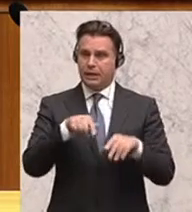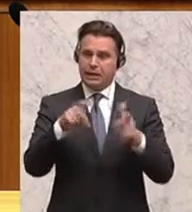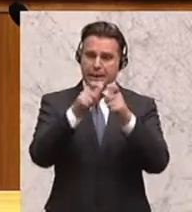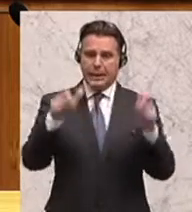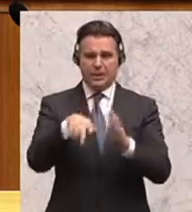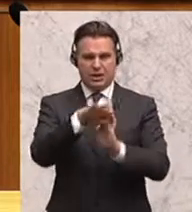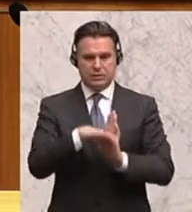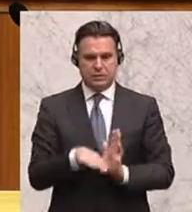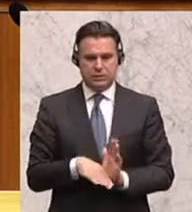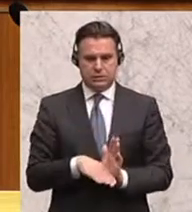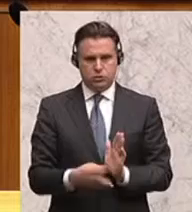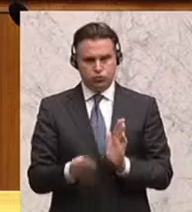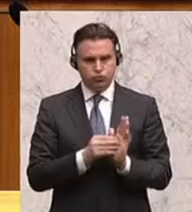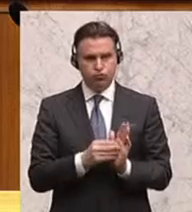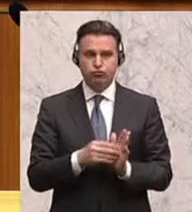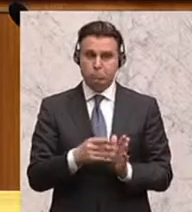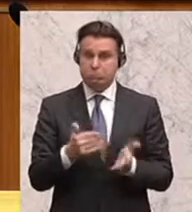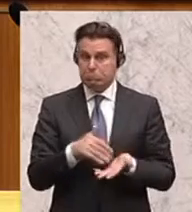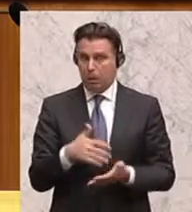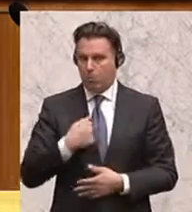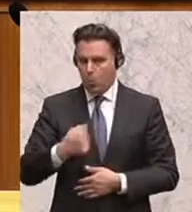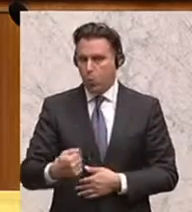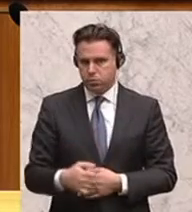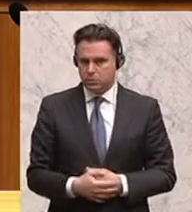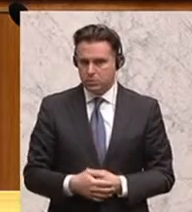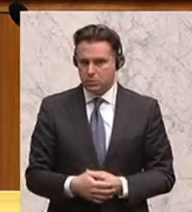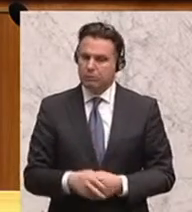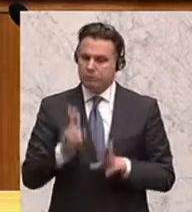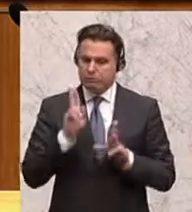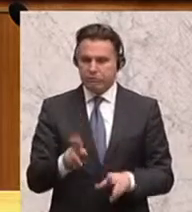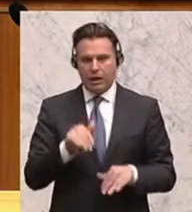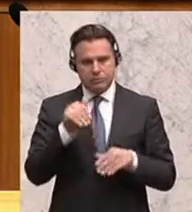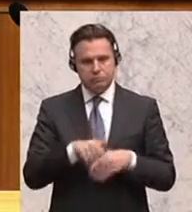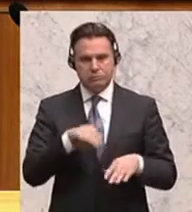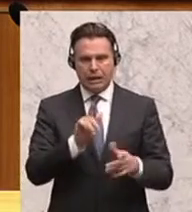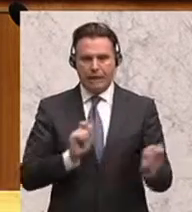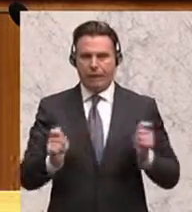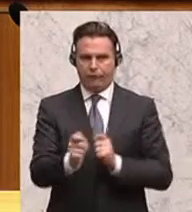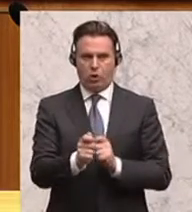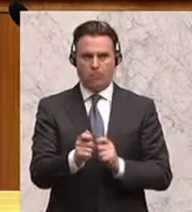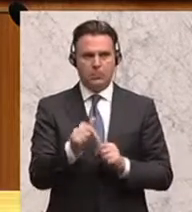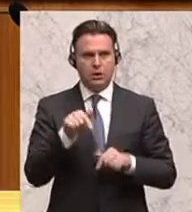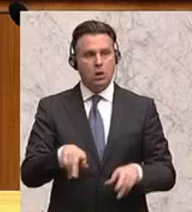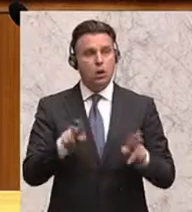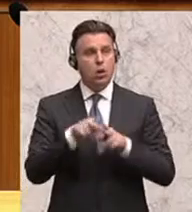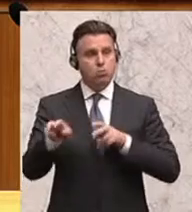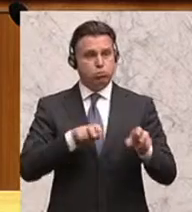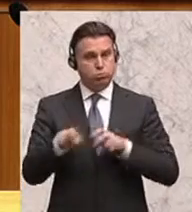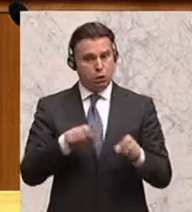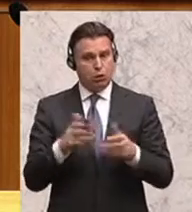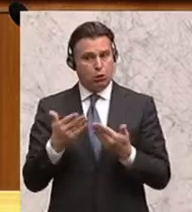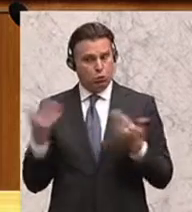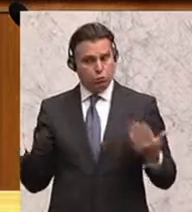festgehalten ist dann braucht es mut nämlich den mut zu reformen dass die bundesregierung im stande